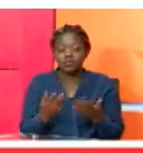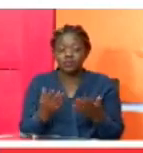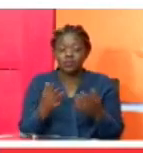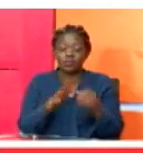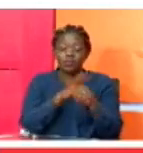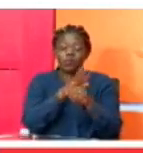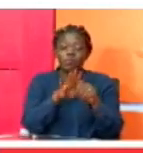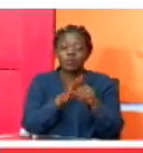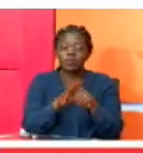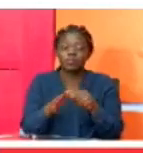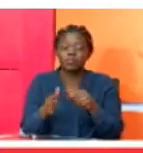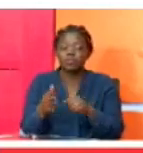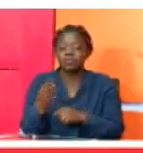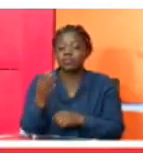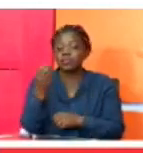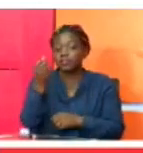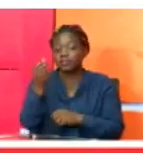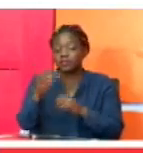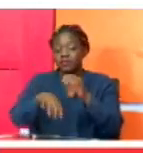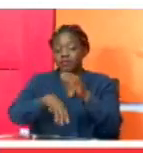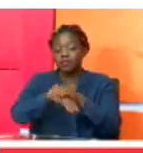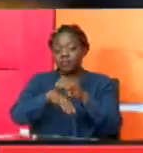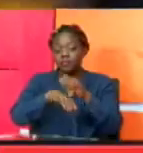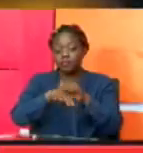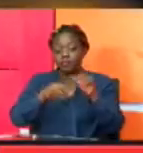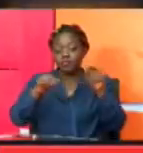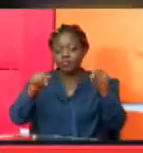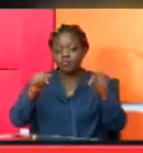tulabe mipira mukaga gigenda okuzanyibwa olunaku olwalero.